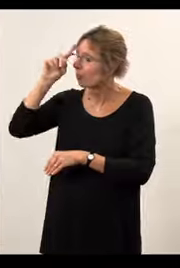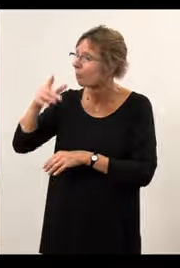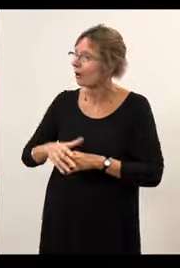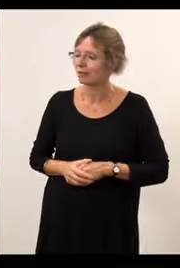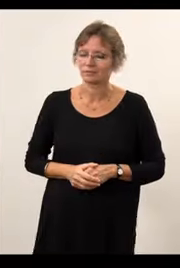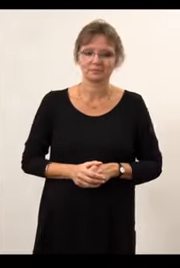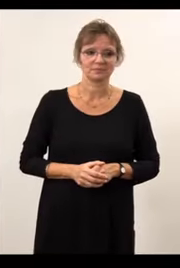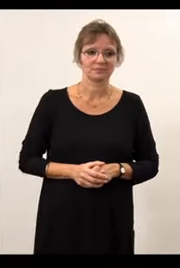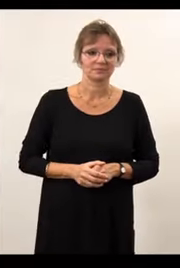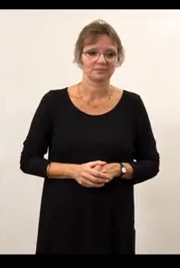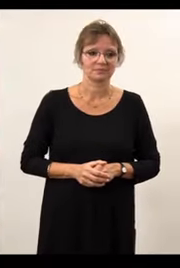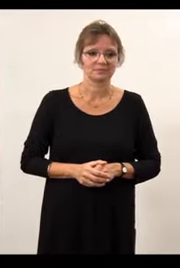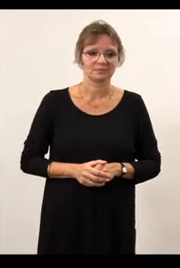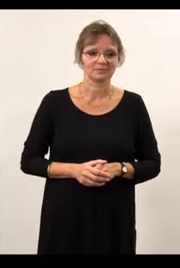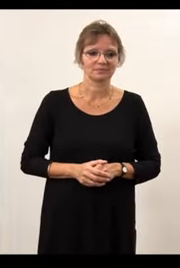modeler?